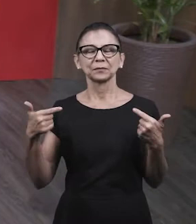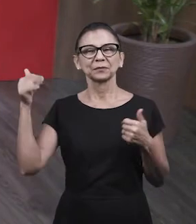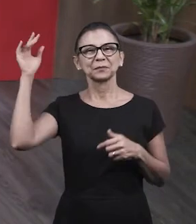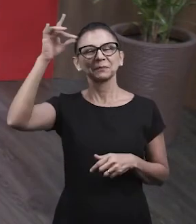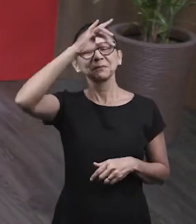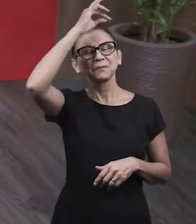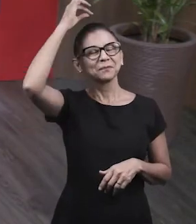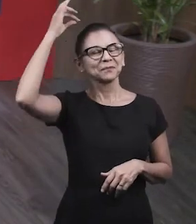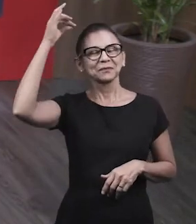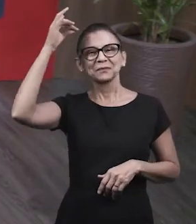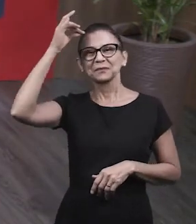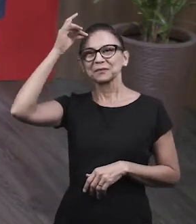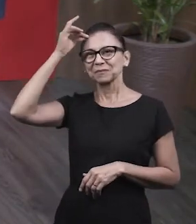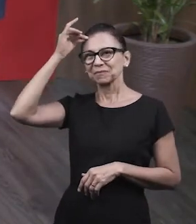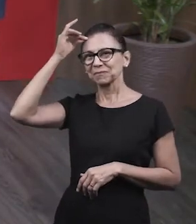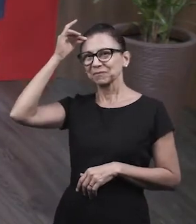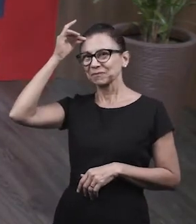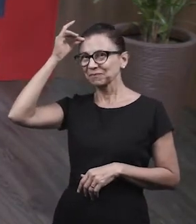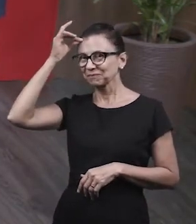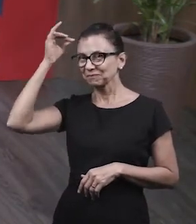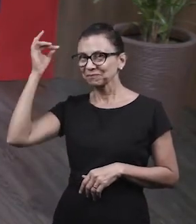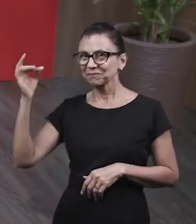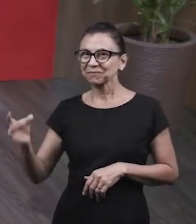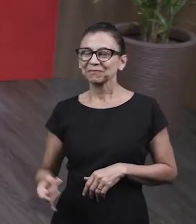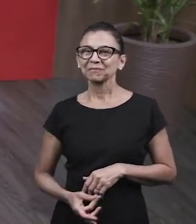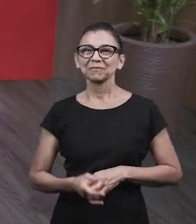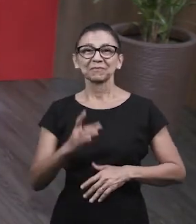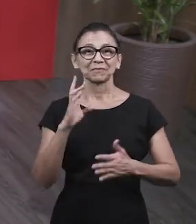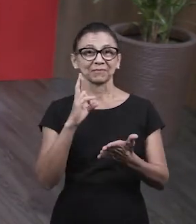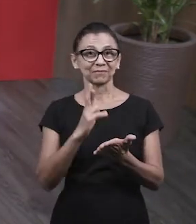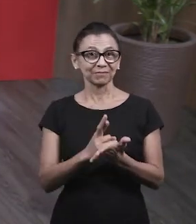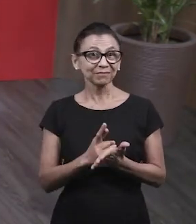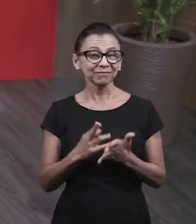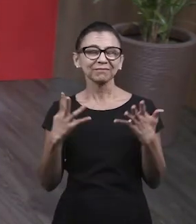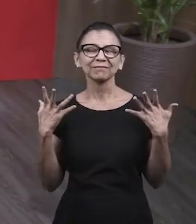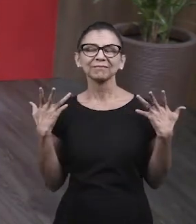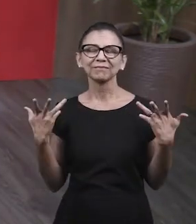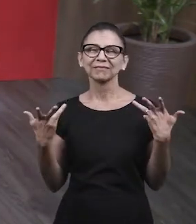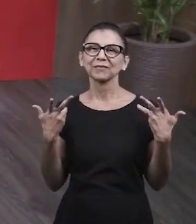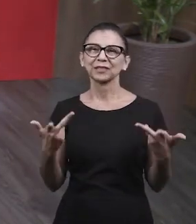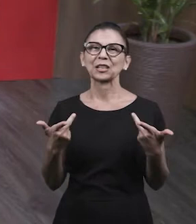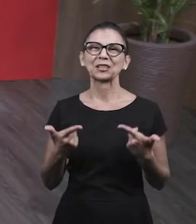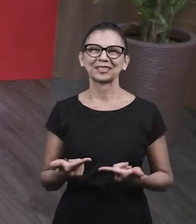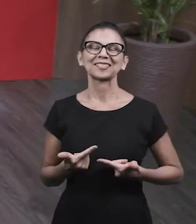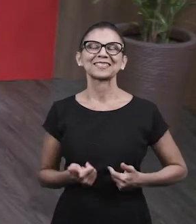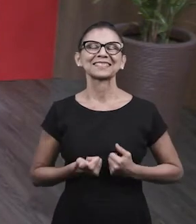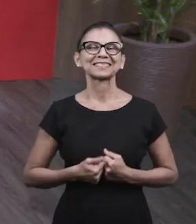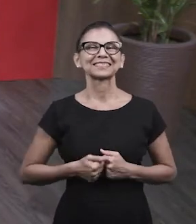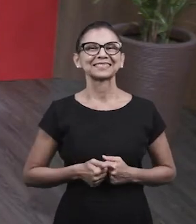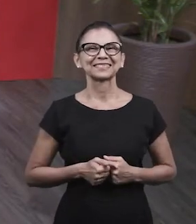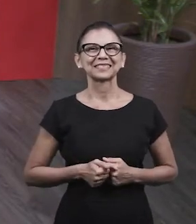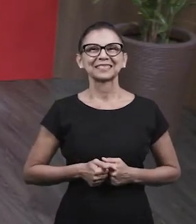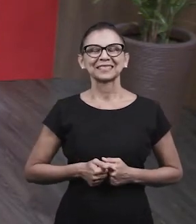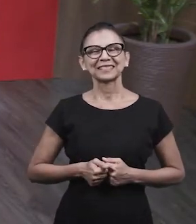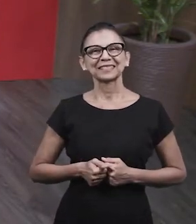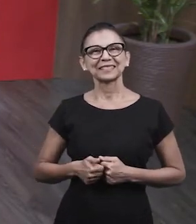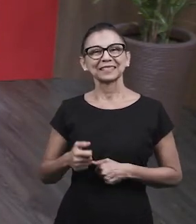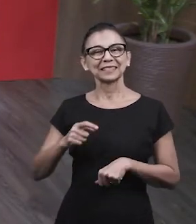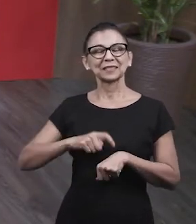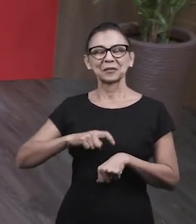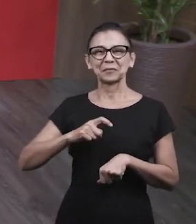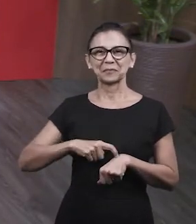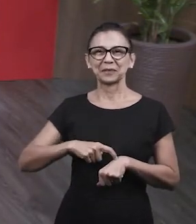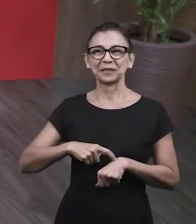merveilleuse du Saint-Esprit, nous sommes en train de ramasser beaucoup de fruits. Résultat merveilleux. Nous